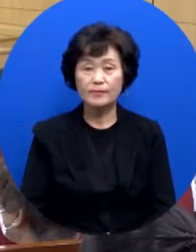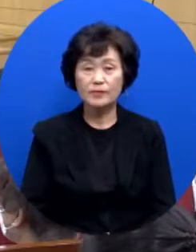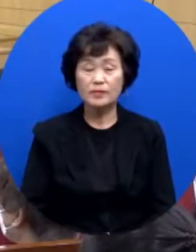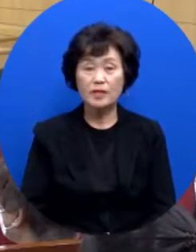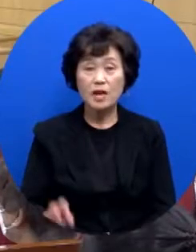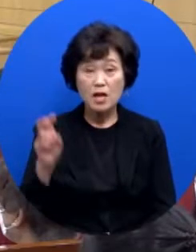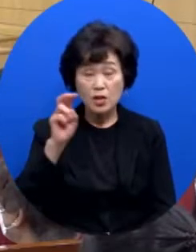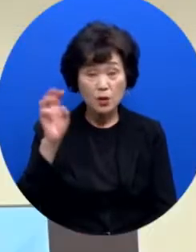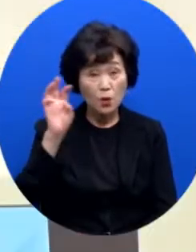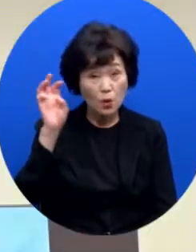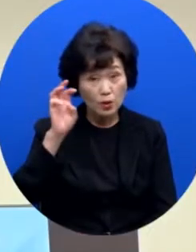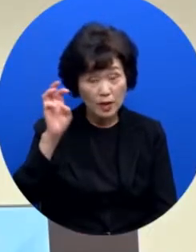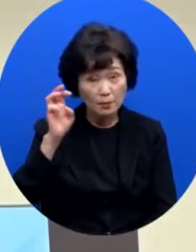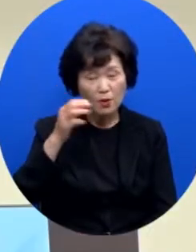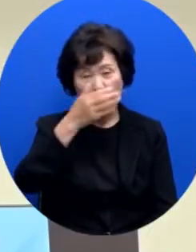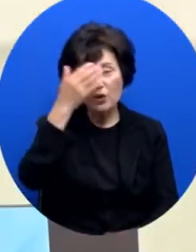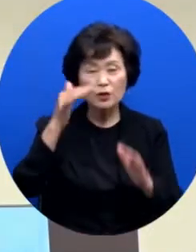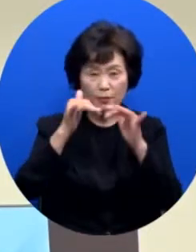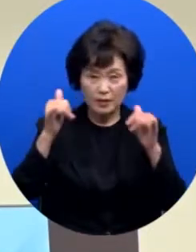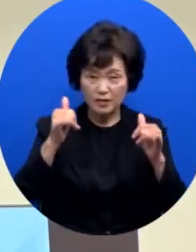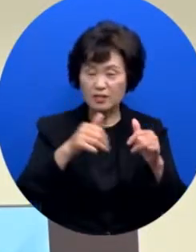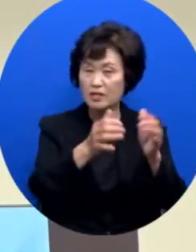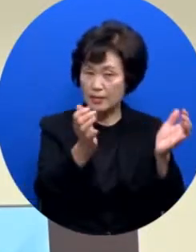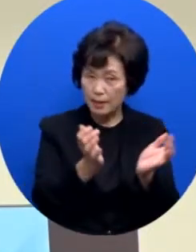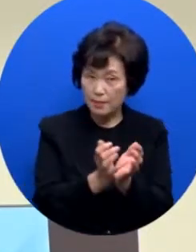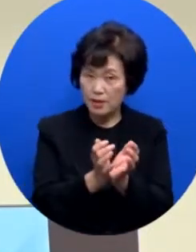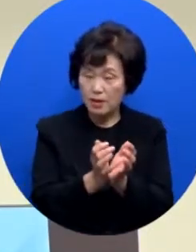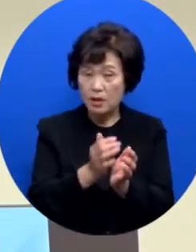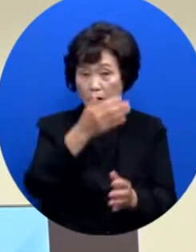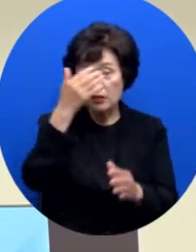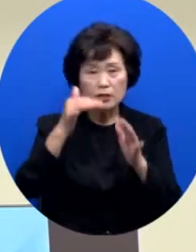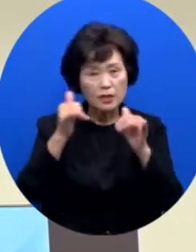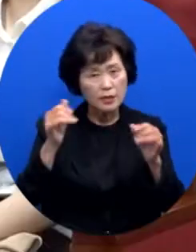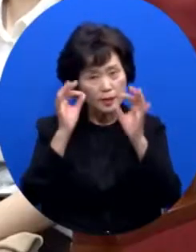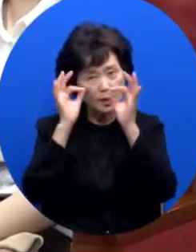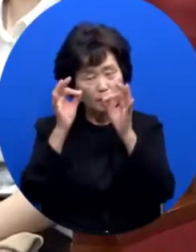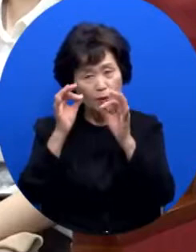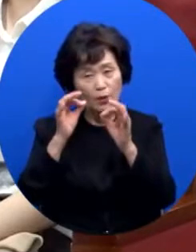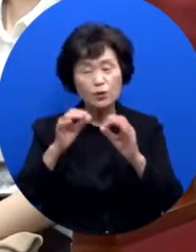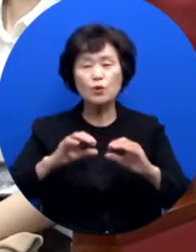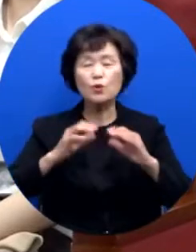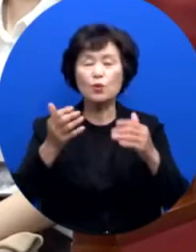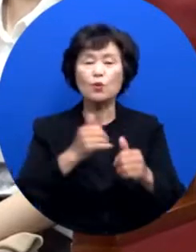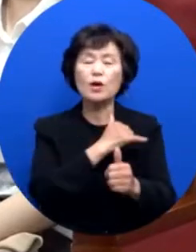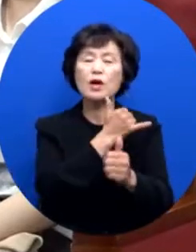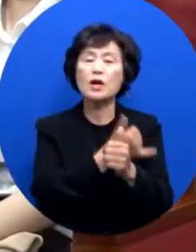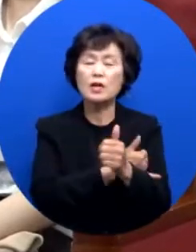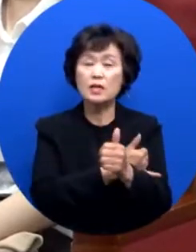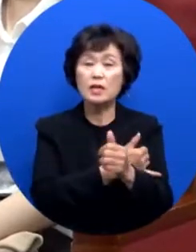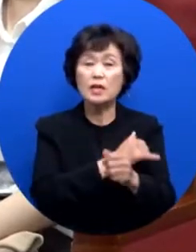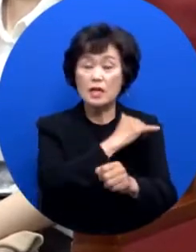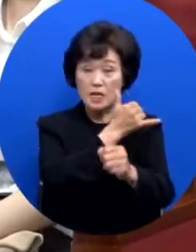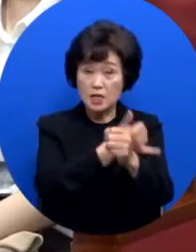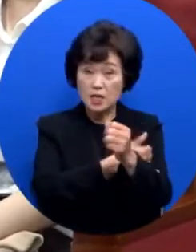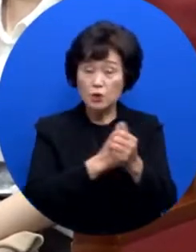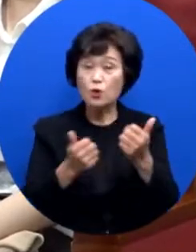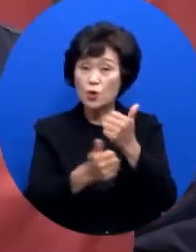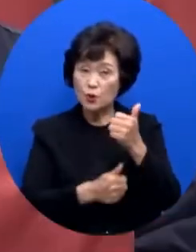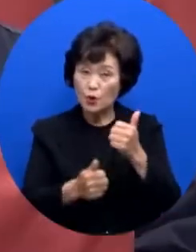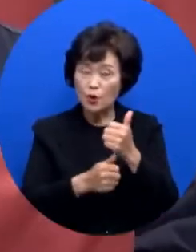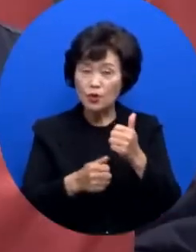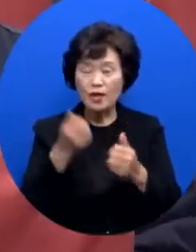2030 세대로 이루어진 전국 청년연합이 청년들이 바라본 국가인권위원회의 문제점을 주제로 포럼을